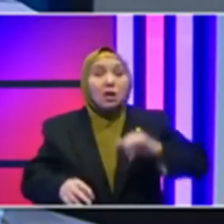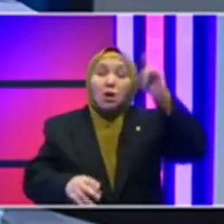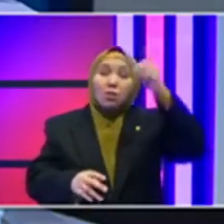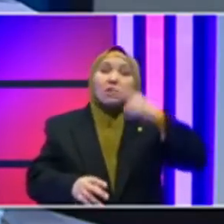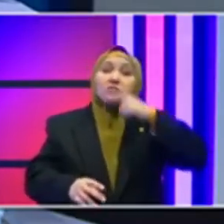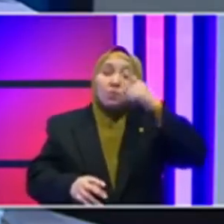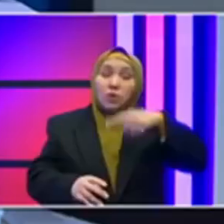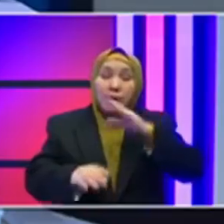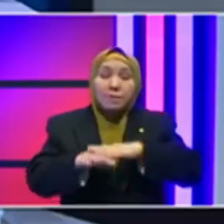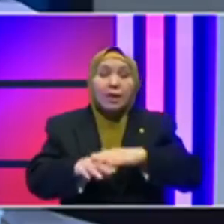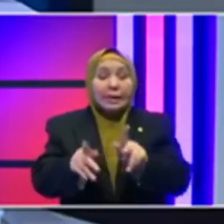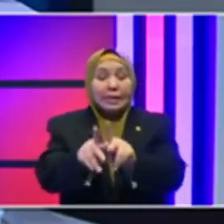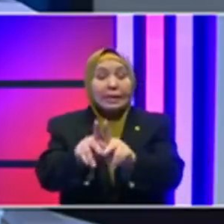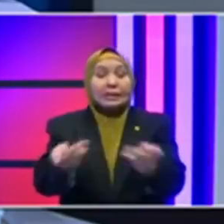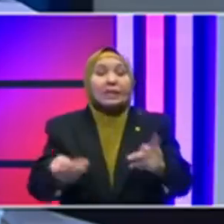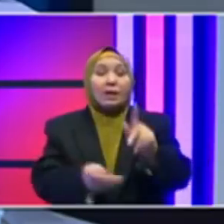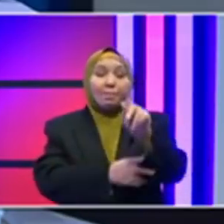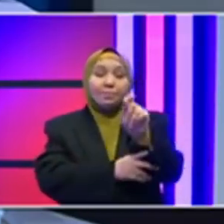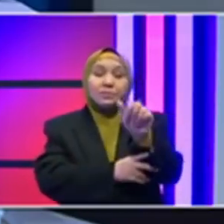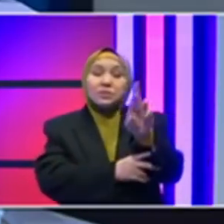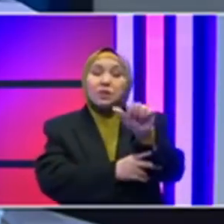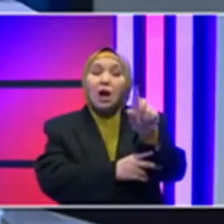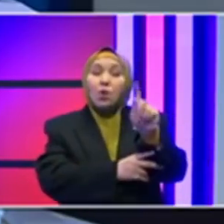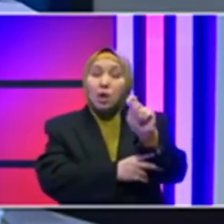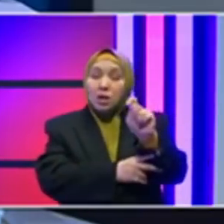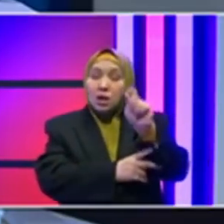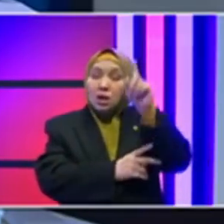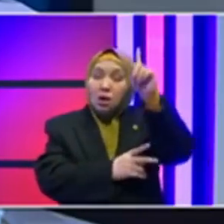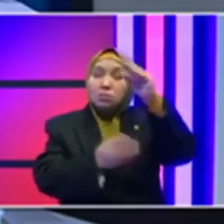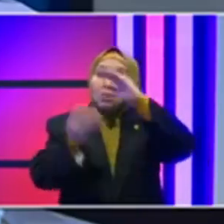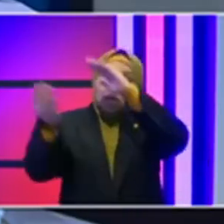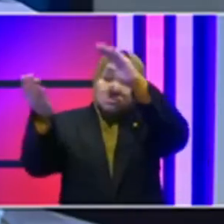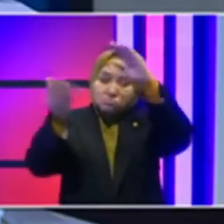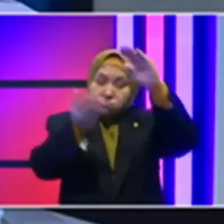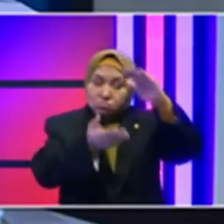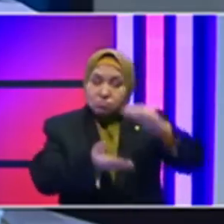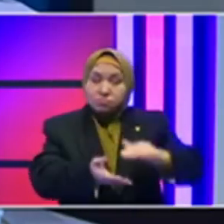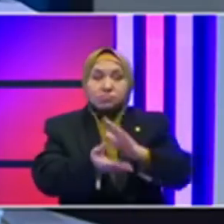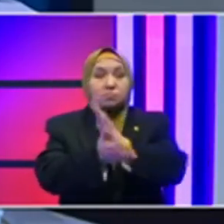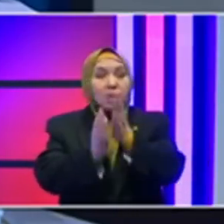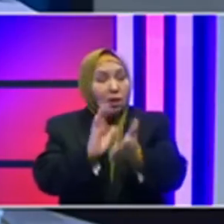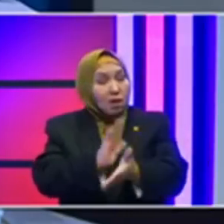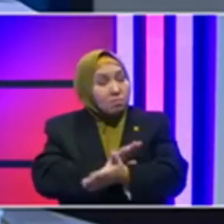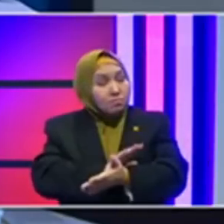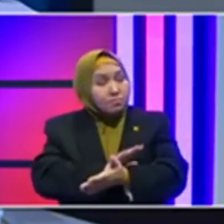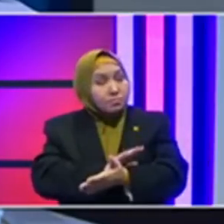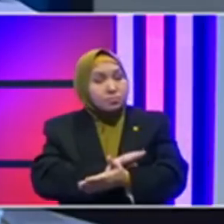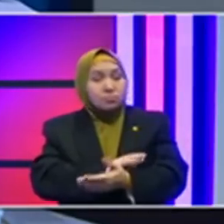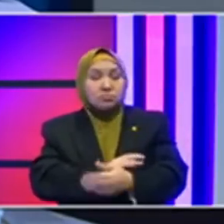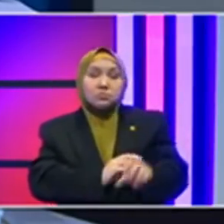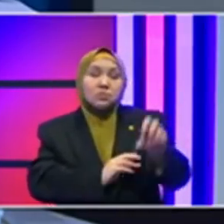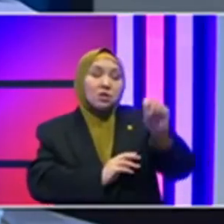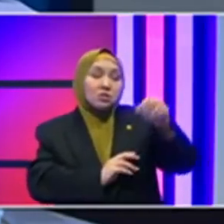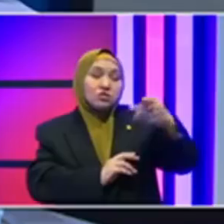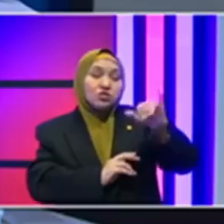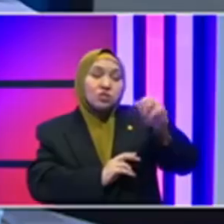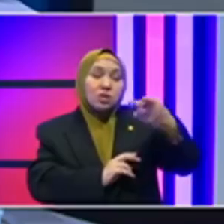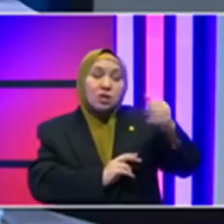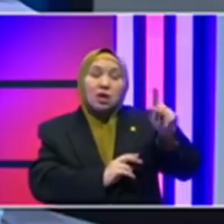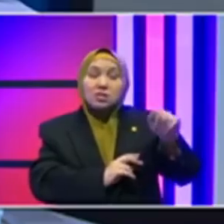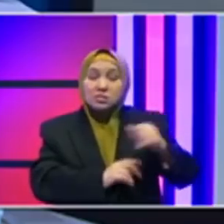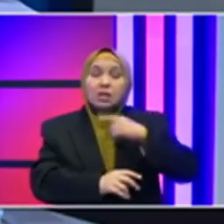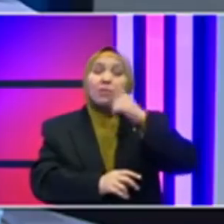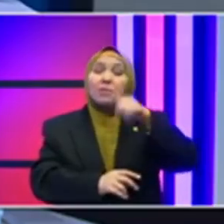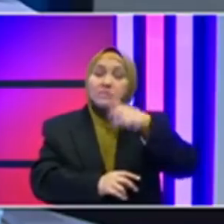kitab Taurat ya kitab Ya Allah Subhanahu Wa Ta'ala turunkan jadi menyebutkan bahwa